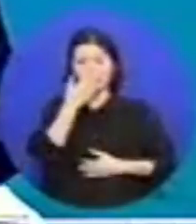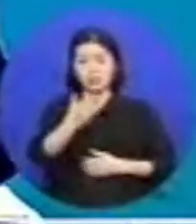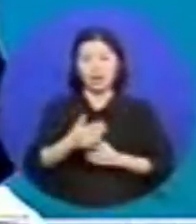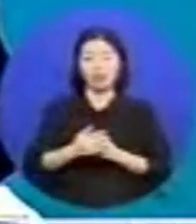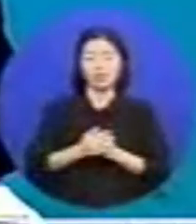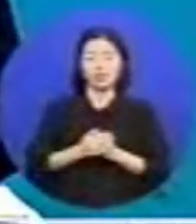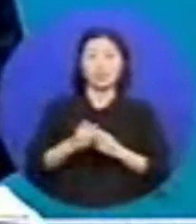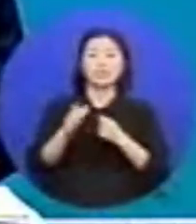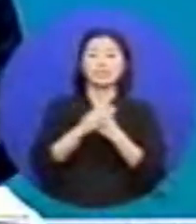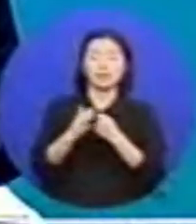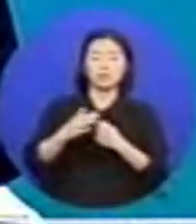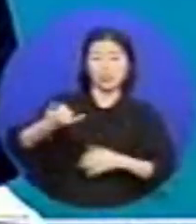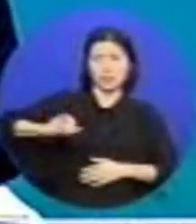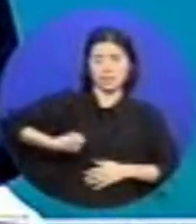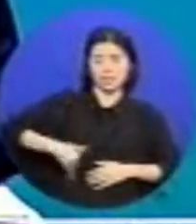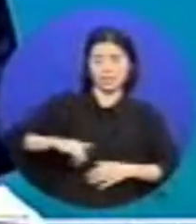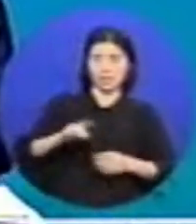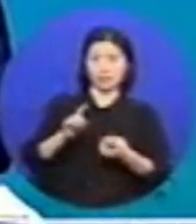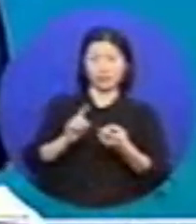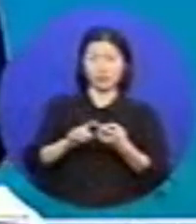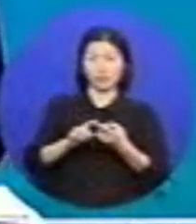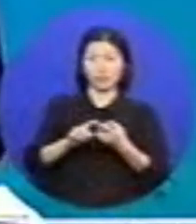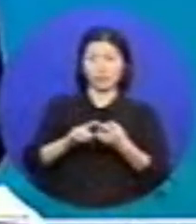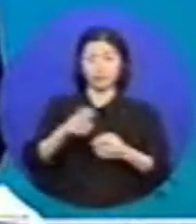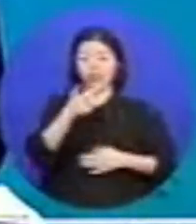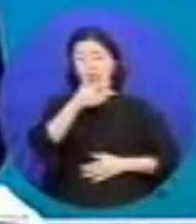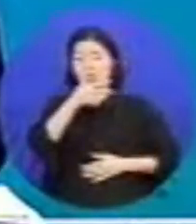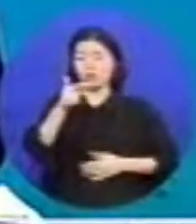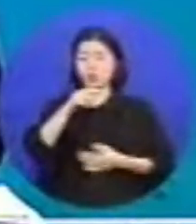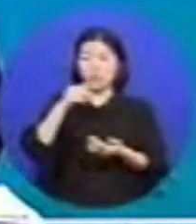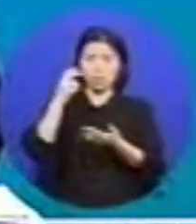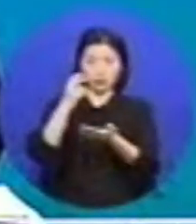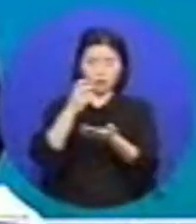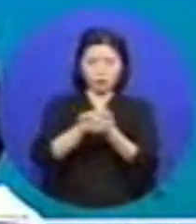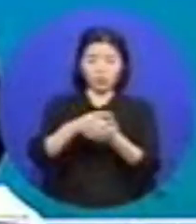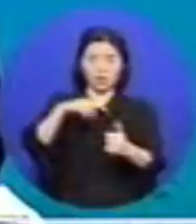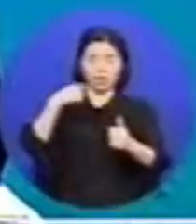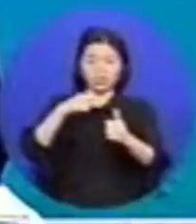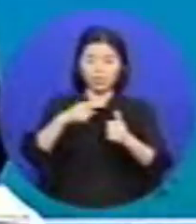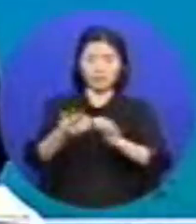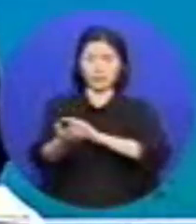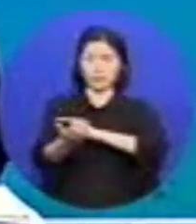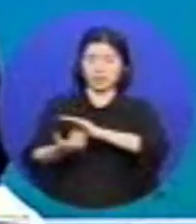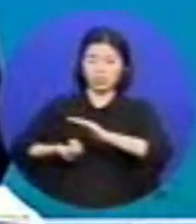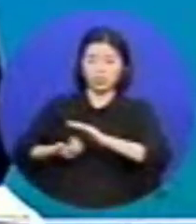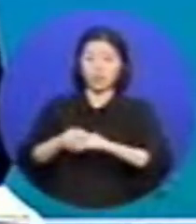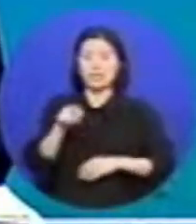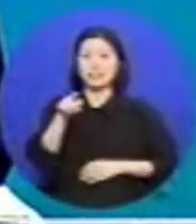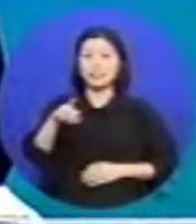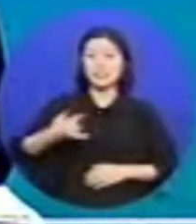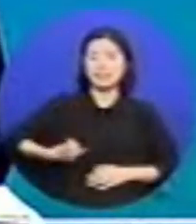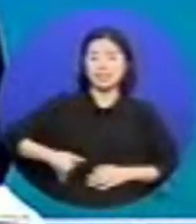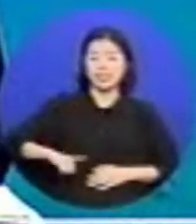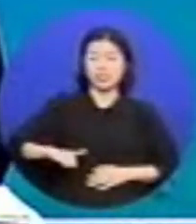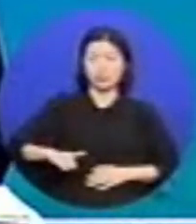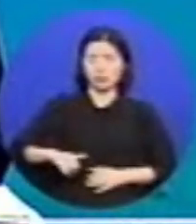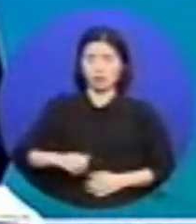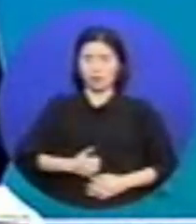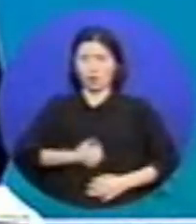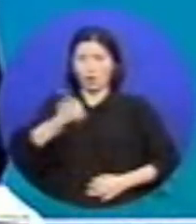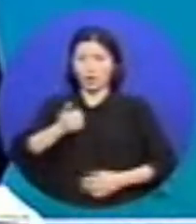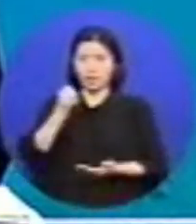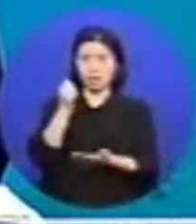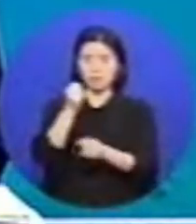그래서 자녀에게 주의 교훈과 훈계로 가르치라고 하기 전에 내 자녀를 노엽게 하지